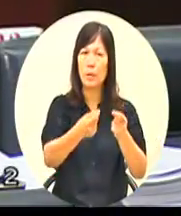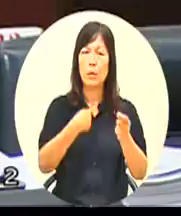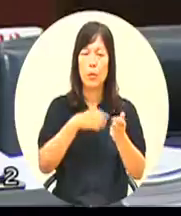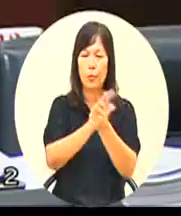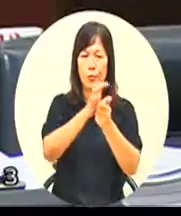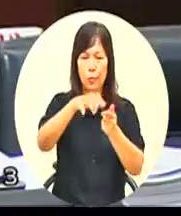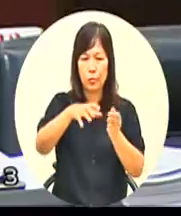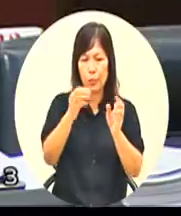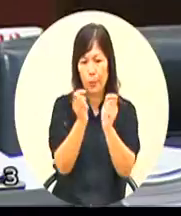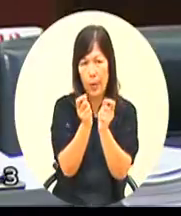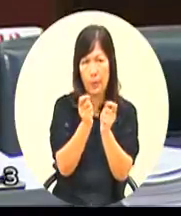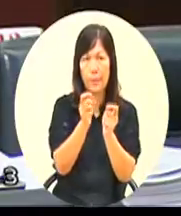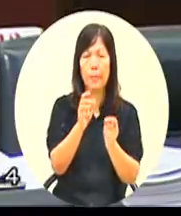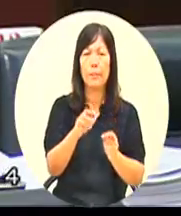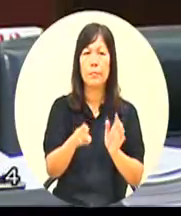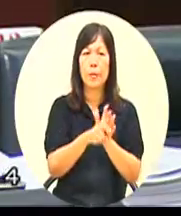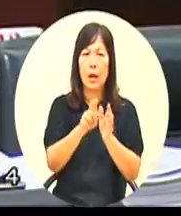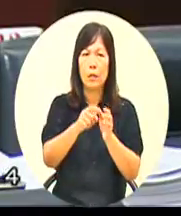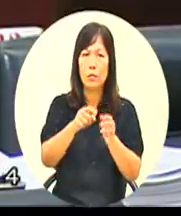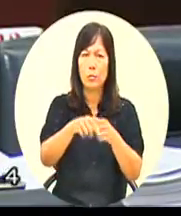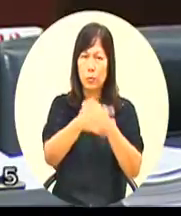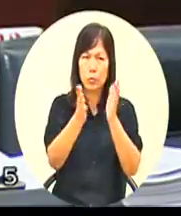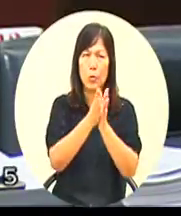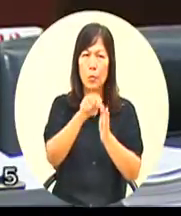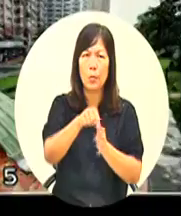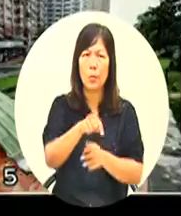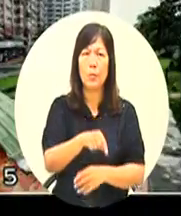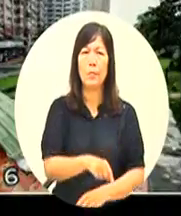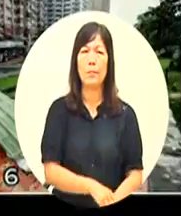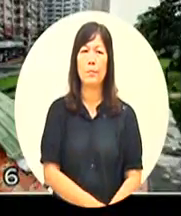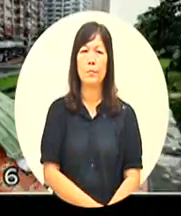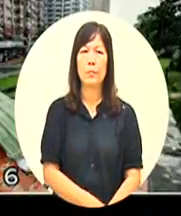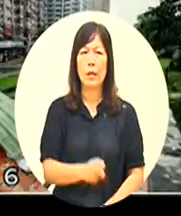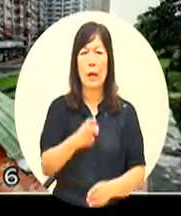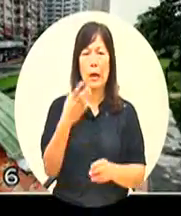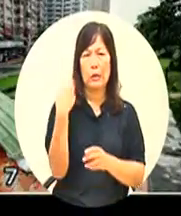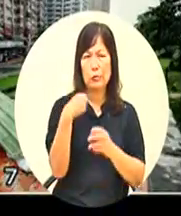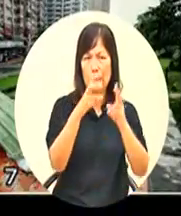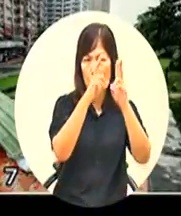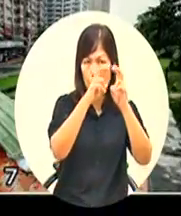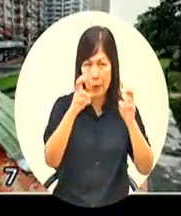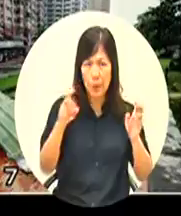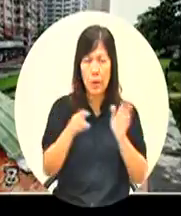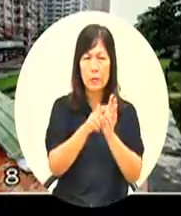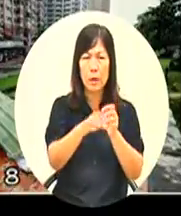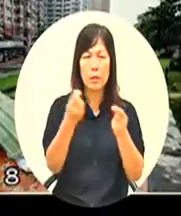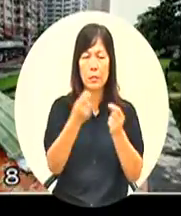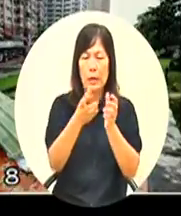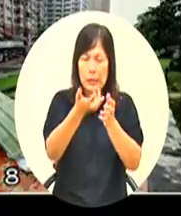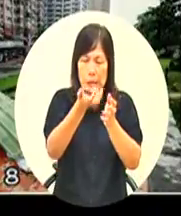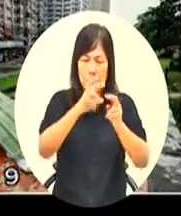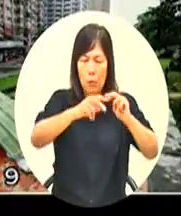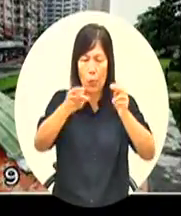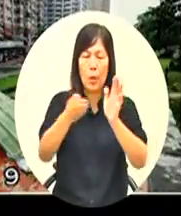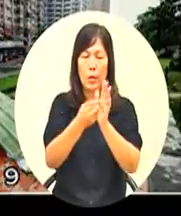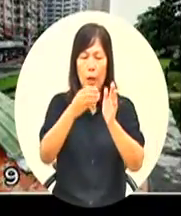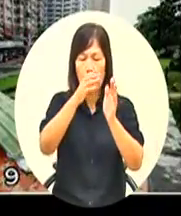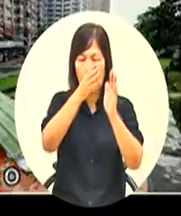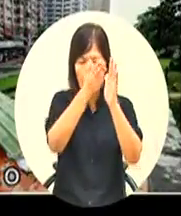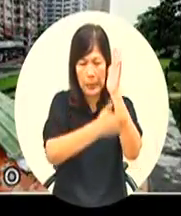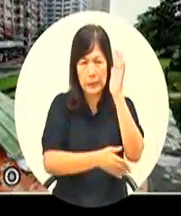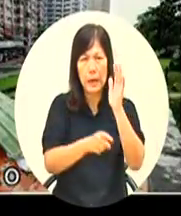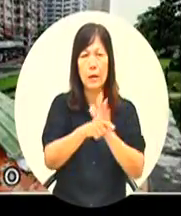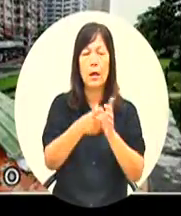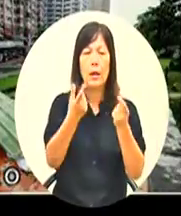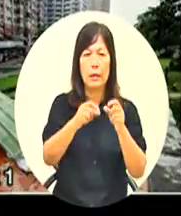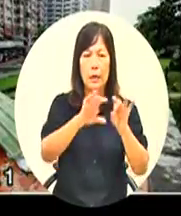旁边哈，它这个整个这个旧城墙就是在之前好像也曾经修过的那一面哈，刚好